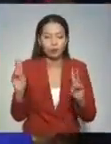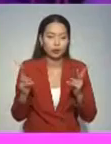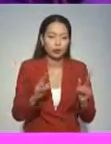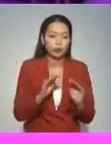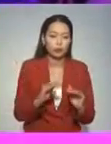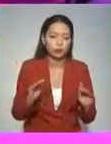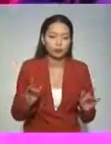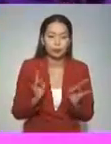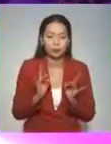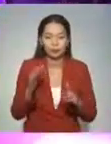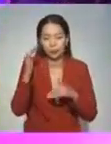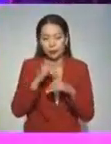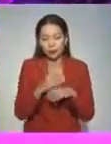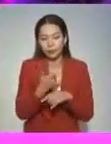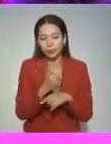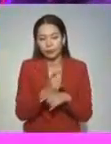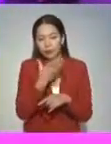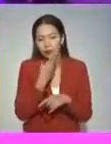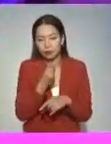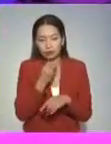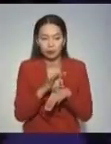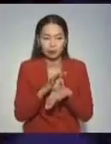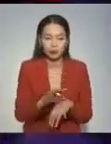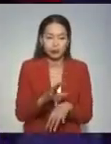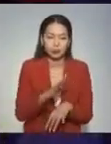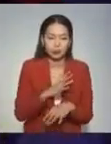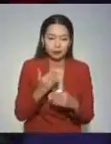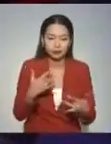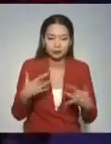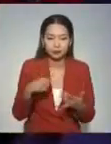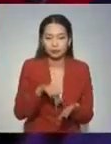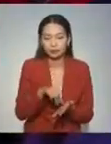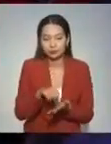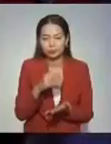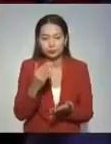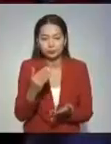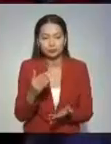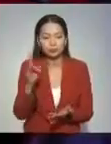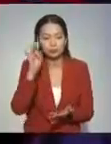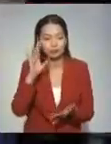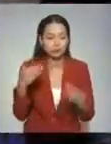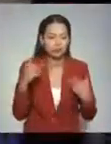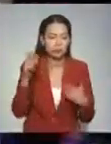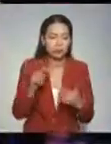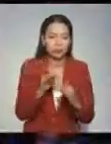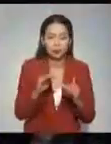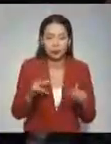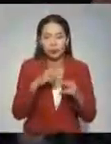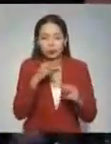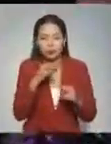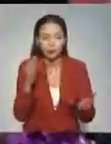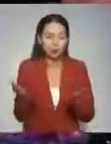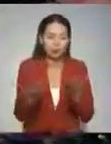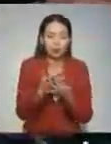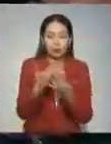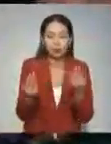бүлдіршіндер мерекелік кештің сәнін одан әрі кіргізді. Мультфильм кейіпкерлері мен супер қаһармандар балақайлардың көңіл күйін көтеріп, түрлі